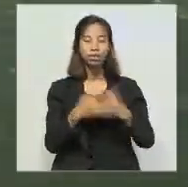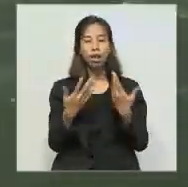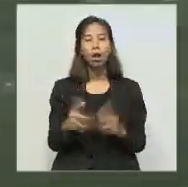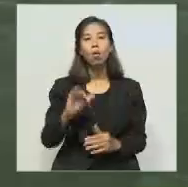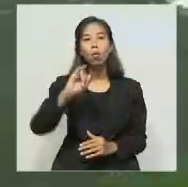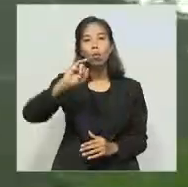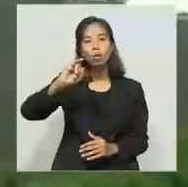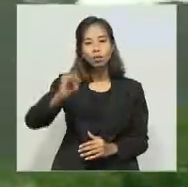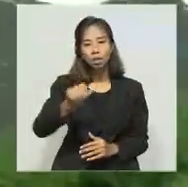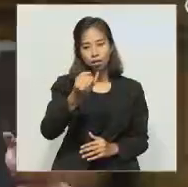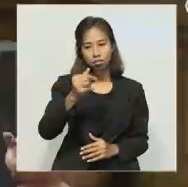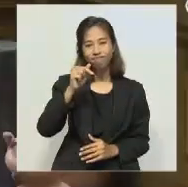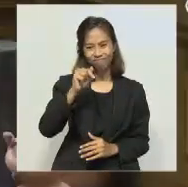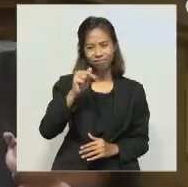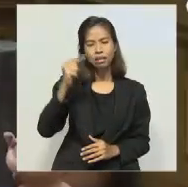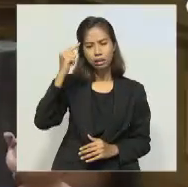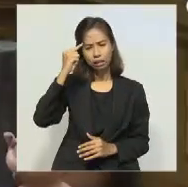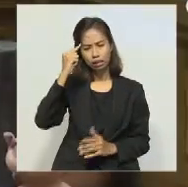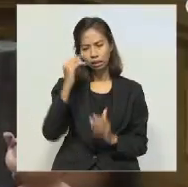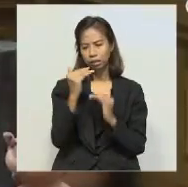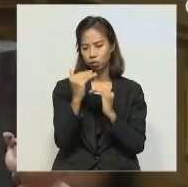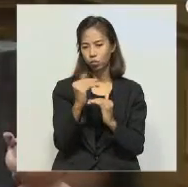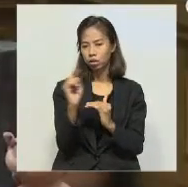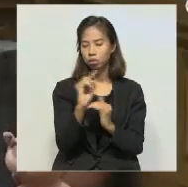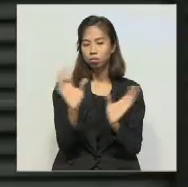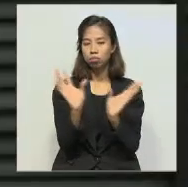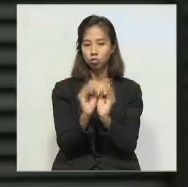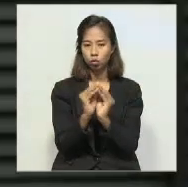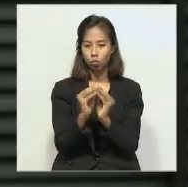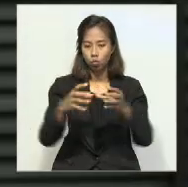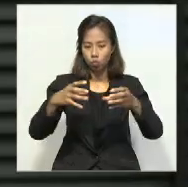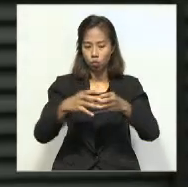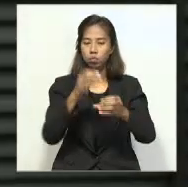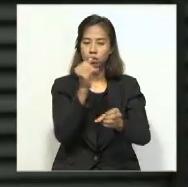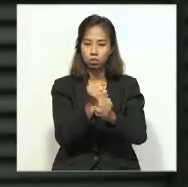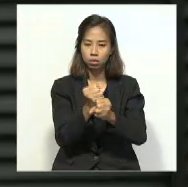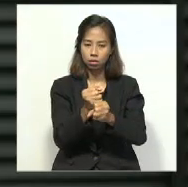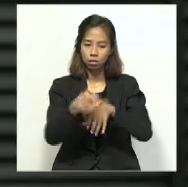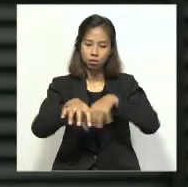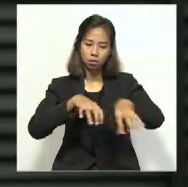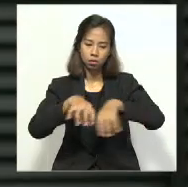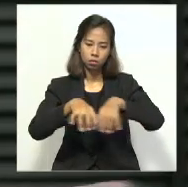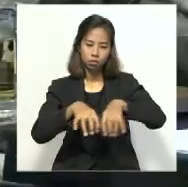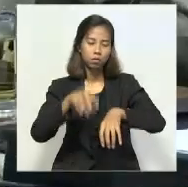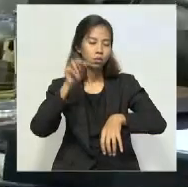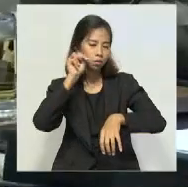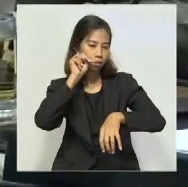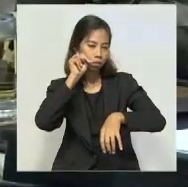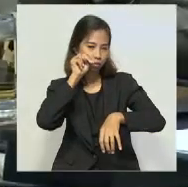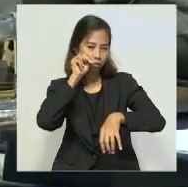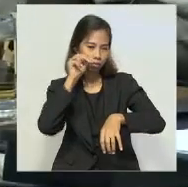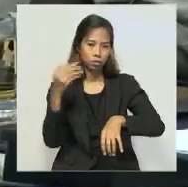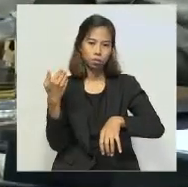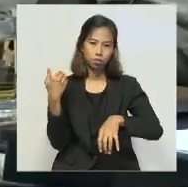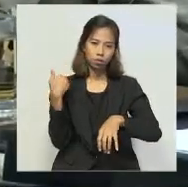จารยนี้ก็ทำให้ทาง ส.ท.น.ช.เขาจะมีกำหนดการในกประชุขณะทำงานอำนวยการบริหารจัดการทรัพยากรน้ำ